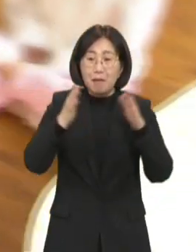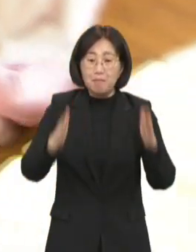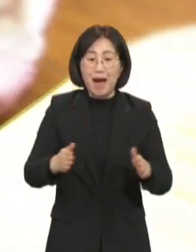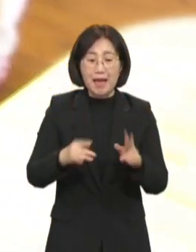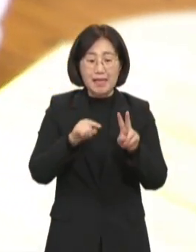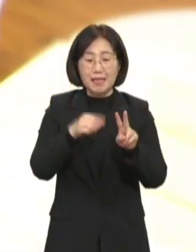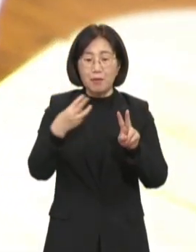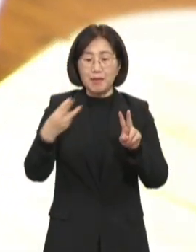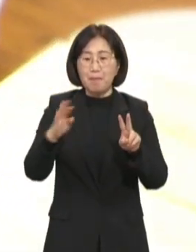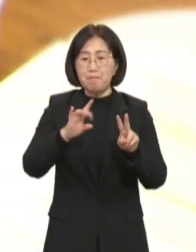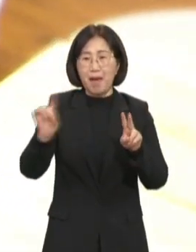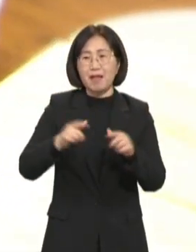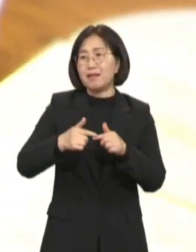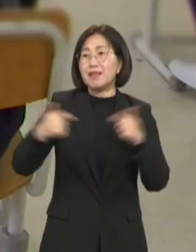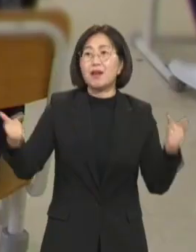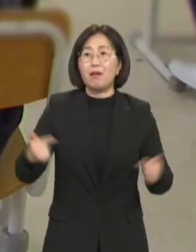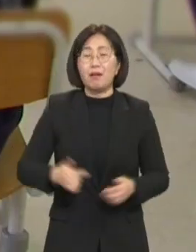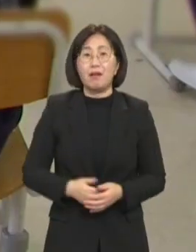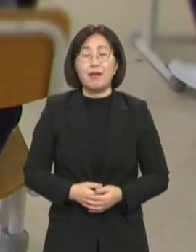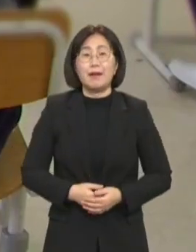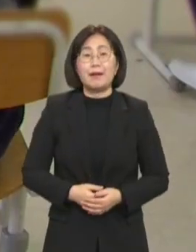늘어나며 급증하는 추세입니다